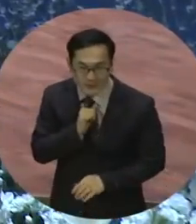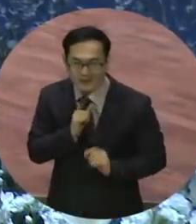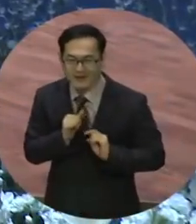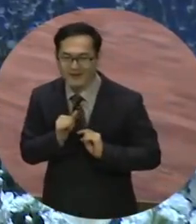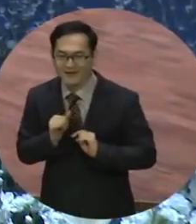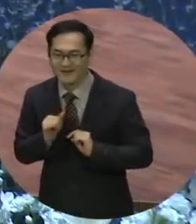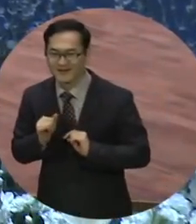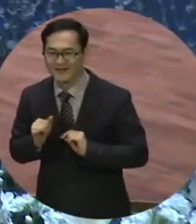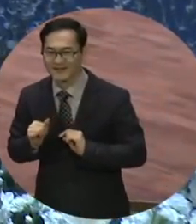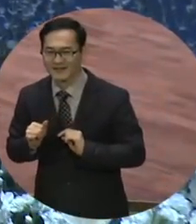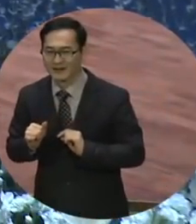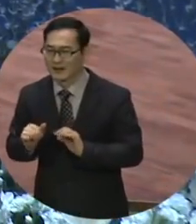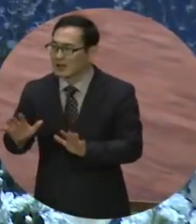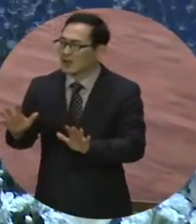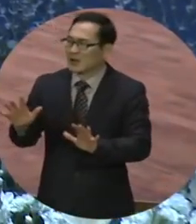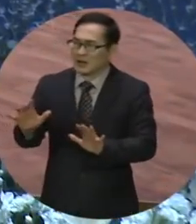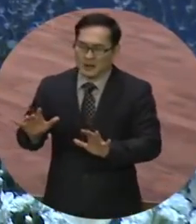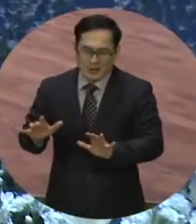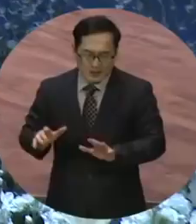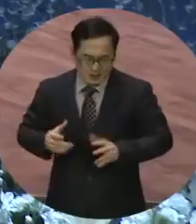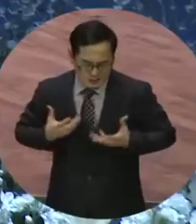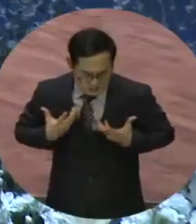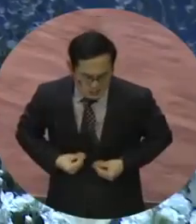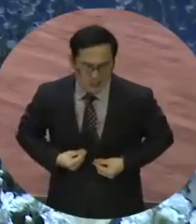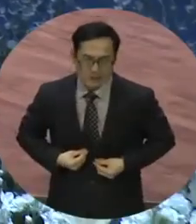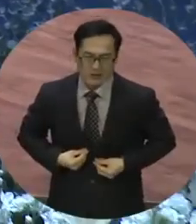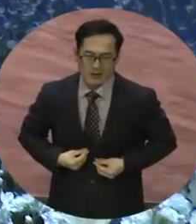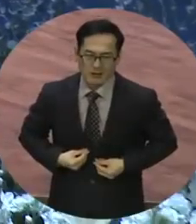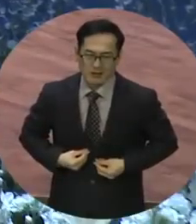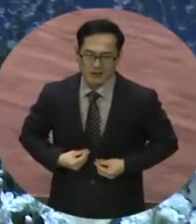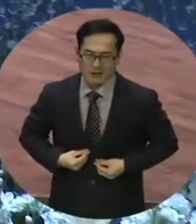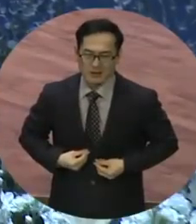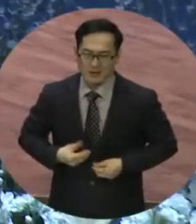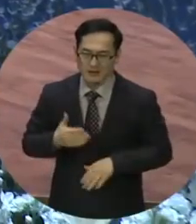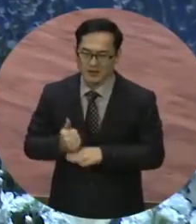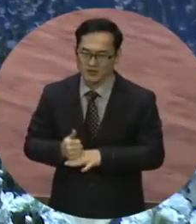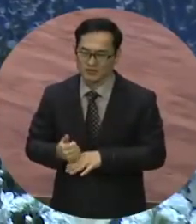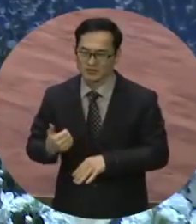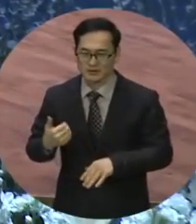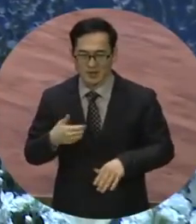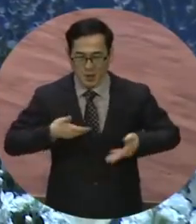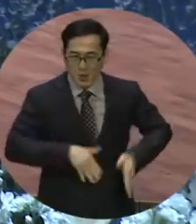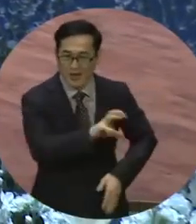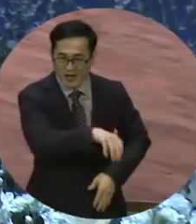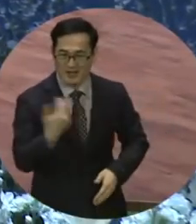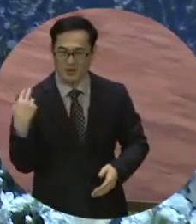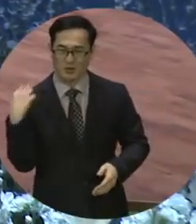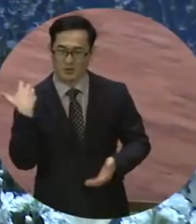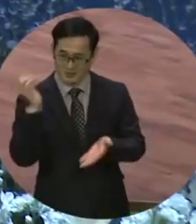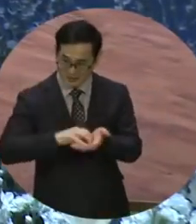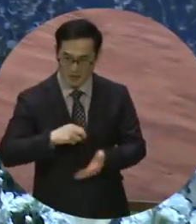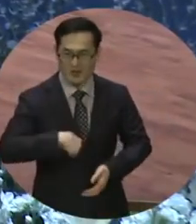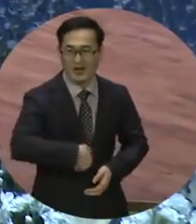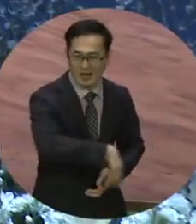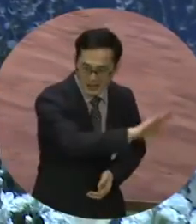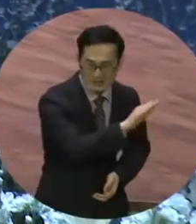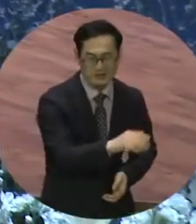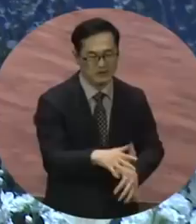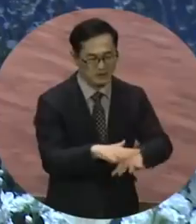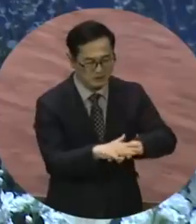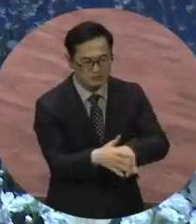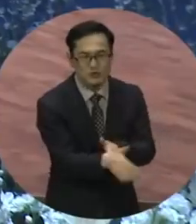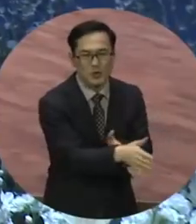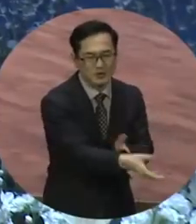가운데 그야말로 고향에 돌아가서 다시 고기 잡는 어부 생활을 하고 있는 이